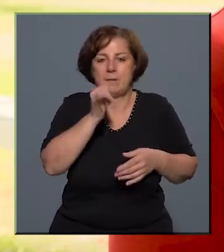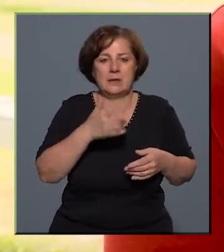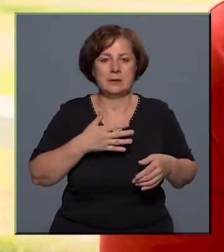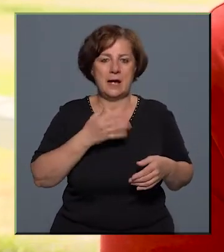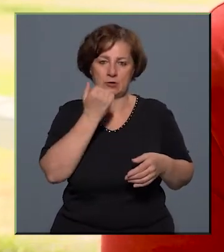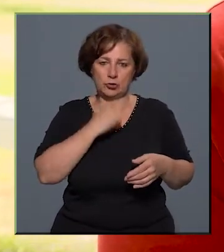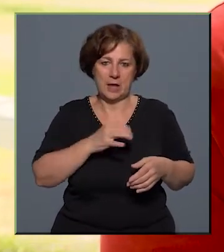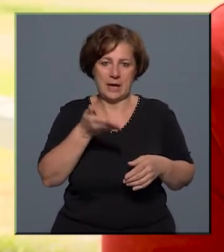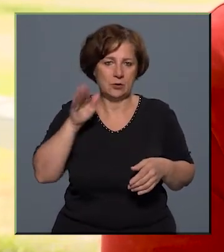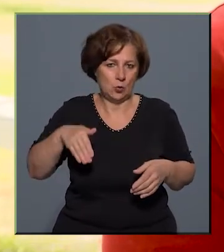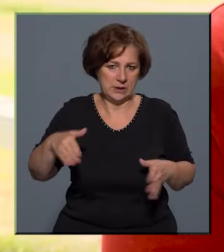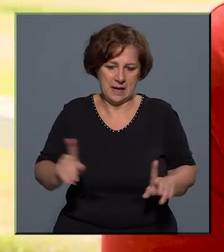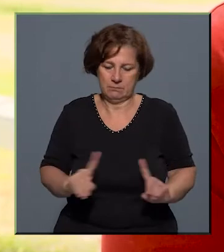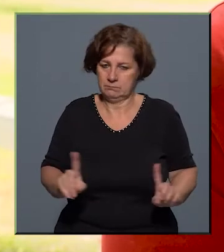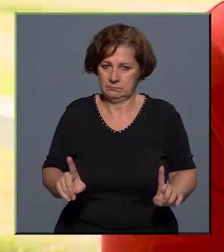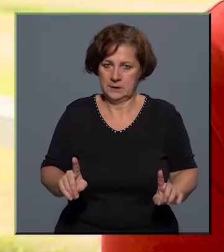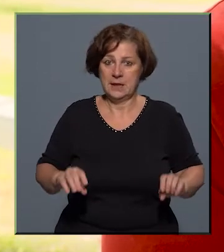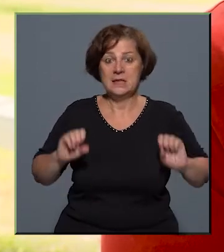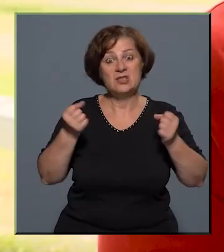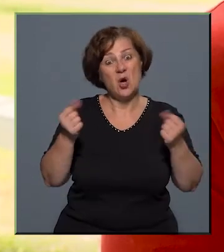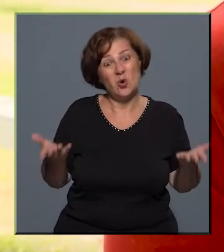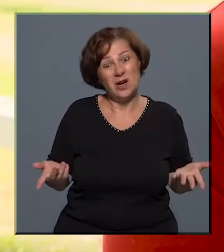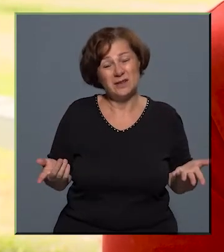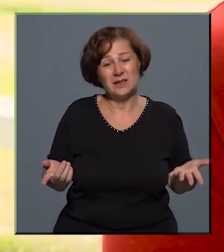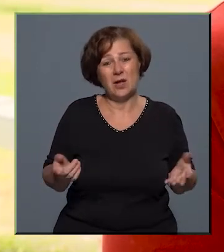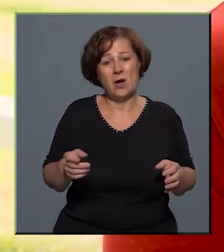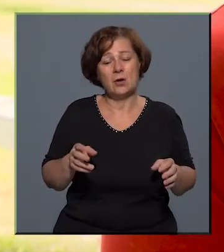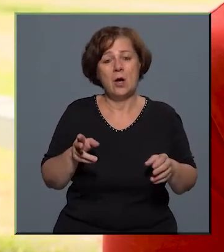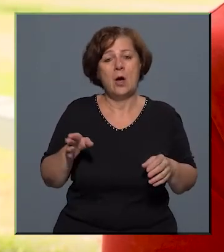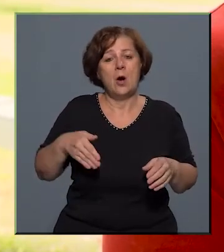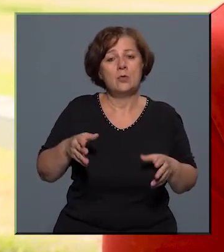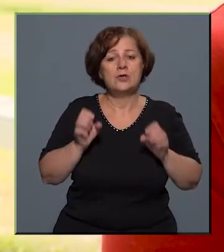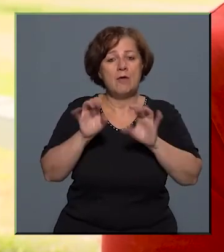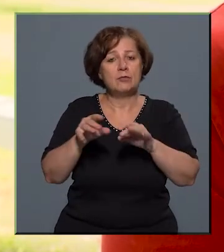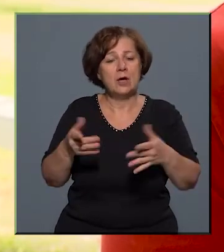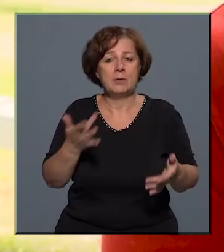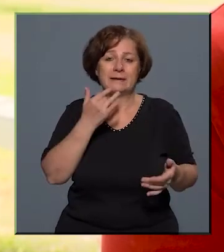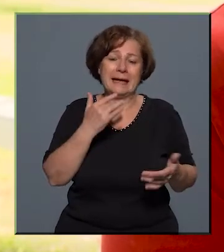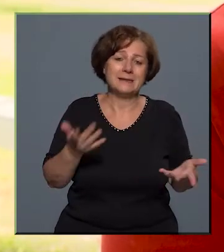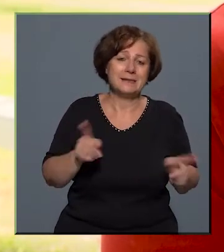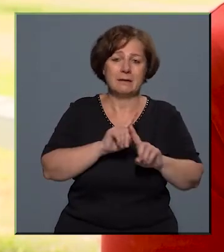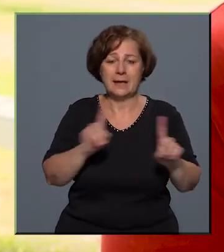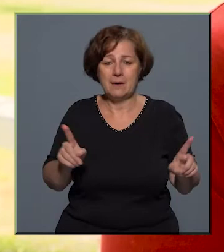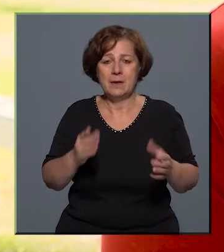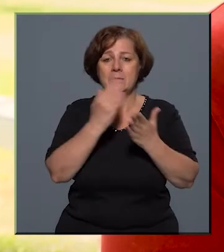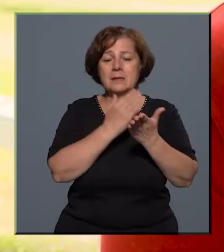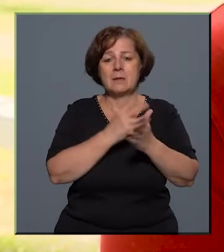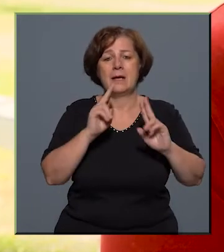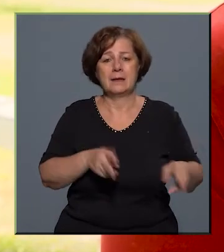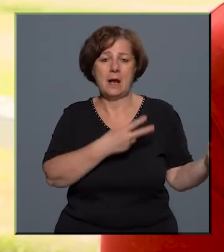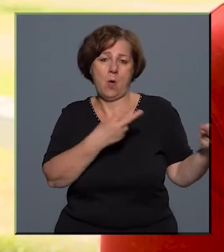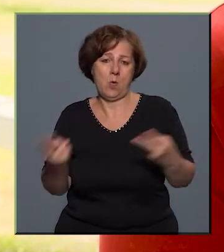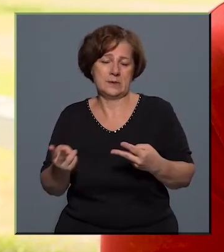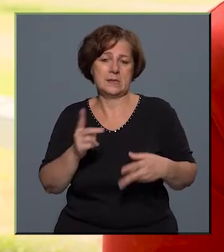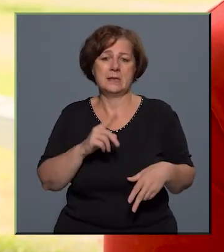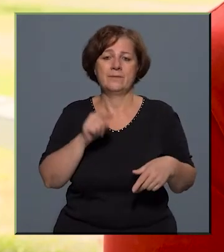soha nem itatnám a saját kutyámat, hisz gyakorlatilag a kutyafuttatóban, ha tetszik, ha nem, mert ugye valamilyen szabályokat